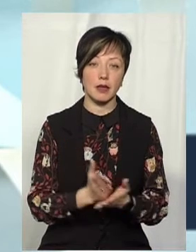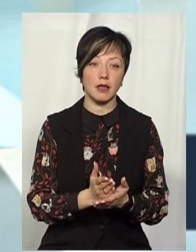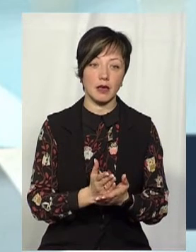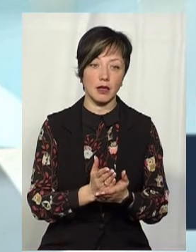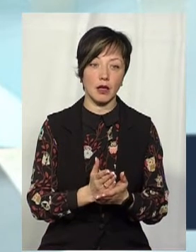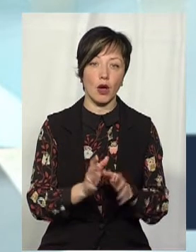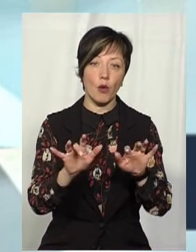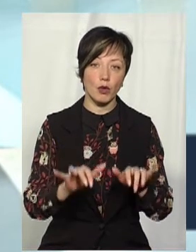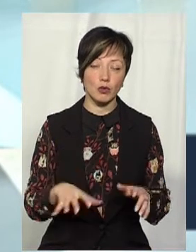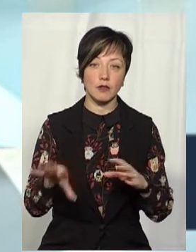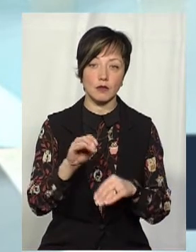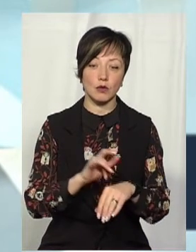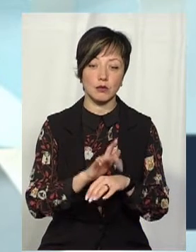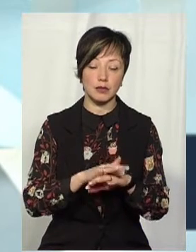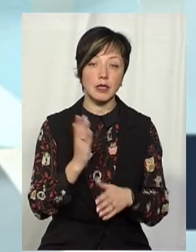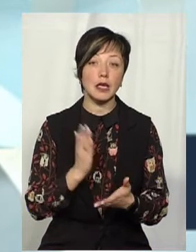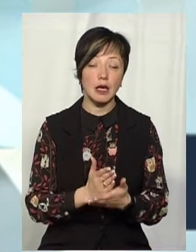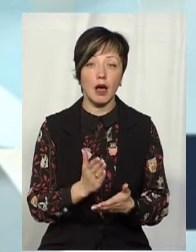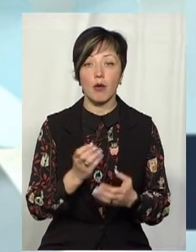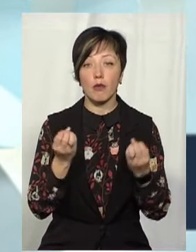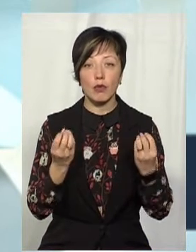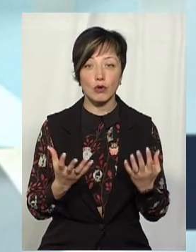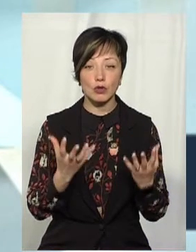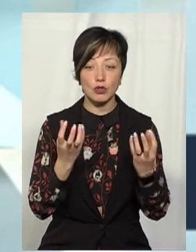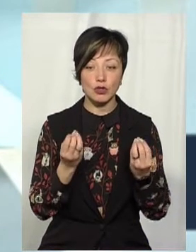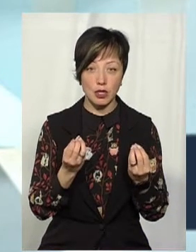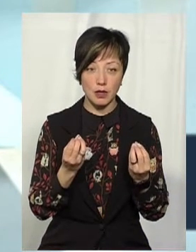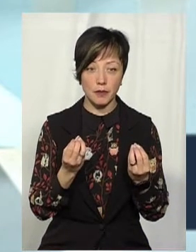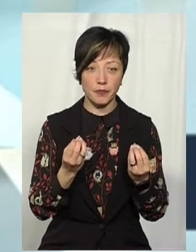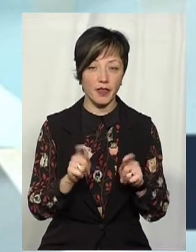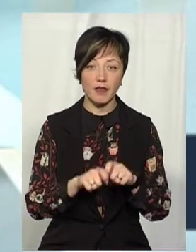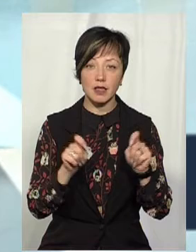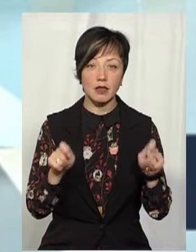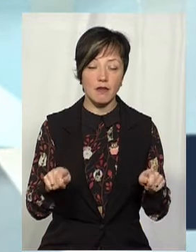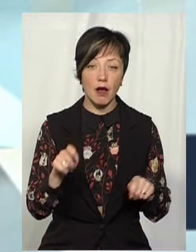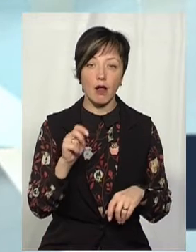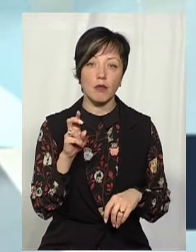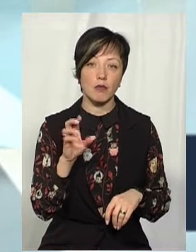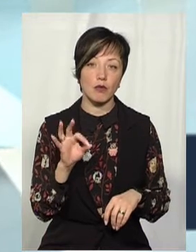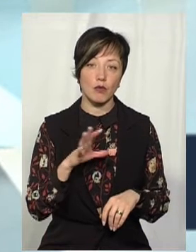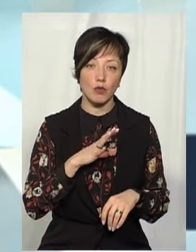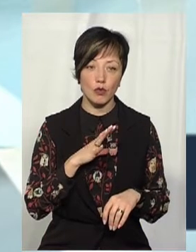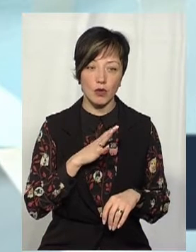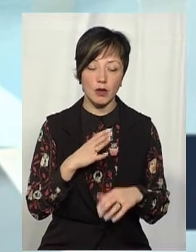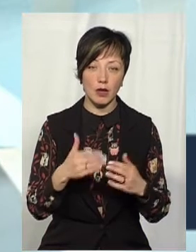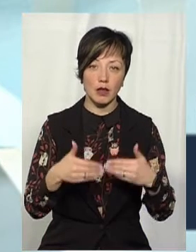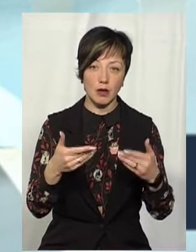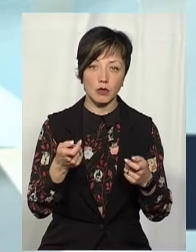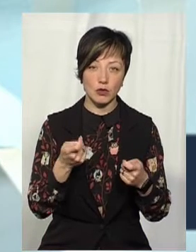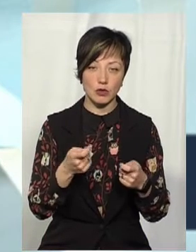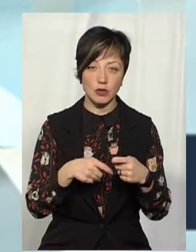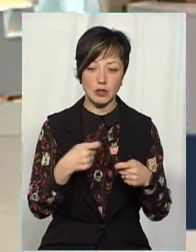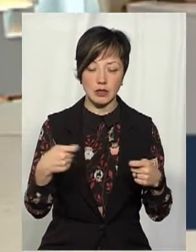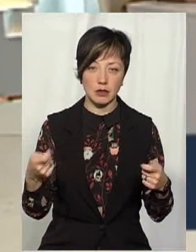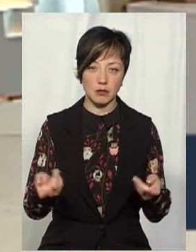є комп'ютер, все повністю є. Просто ми її до цього часу ще не відкривали, бо ну, були на якомусь етапі, трошки